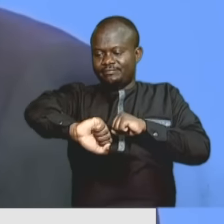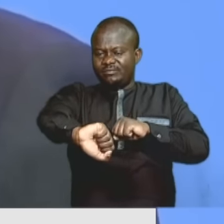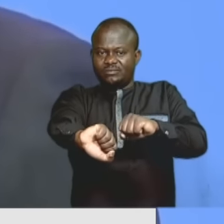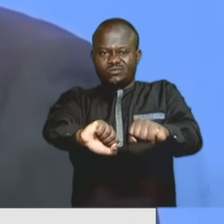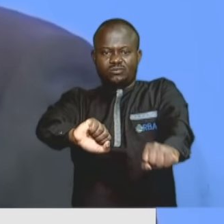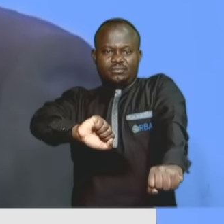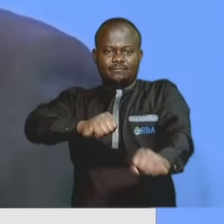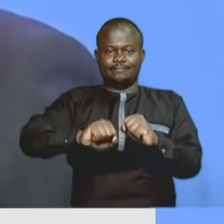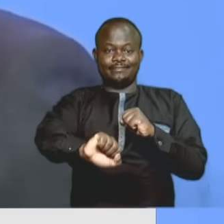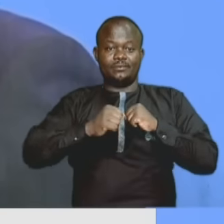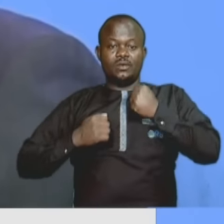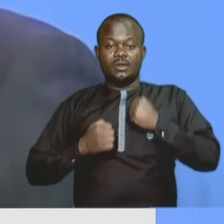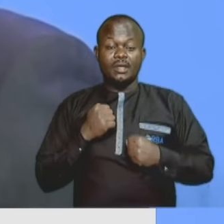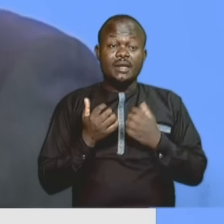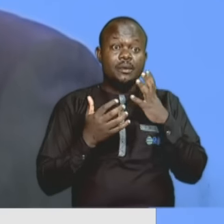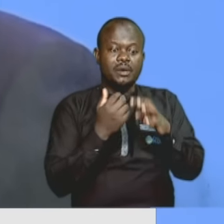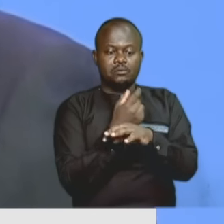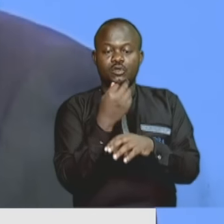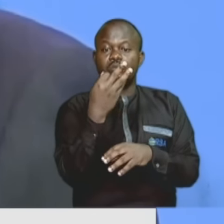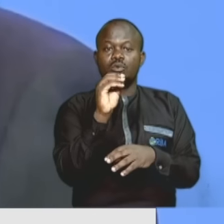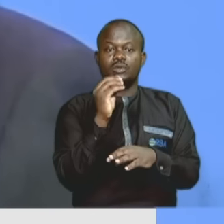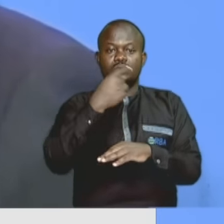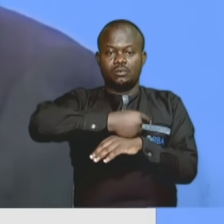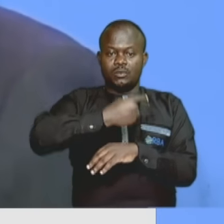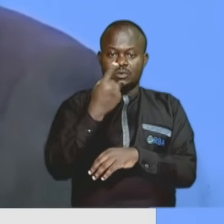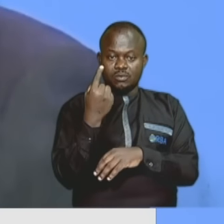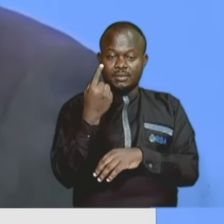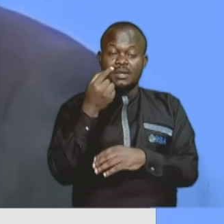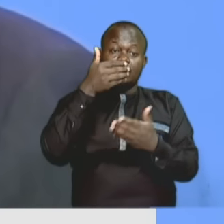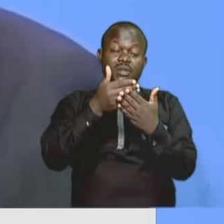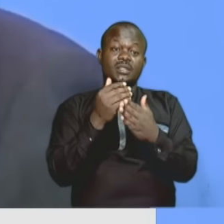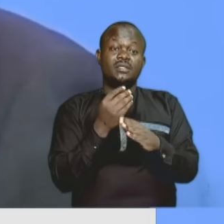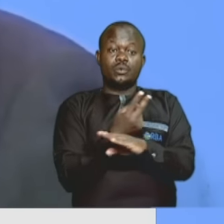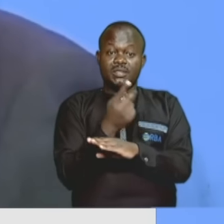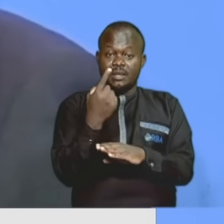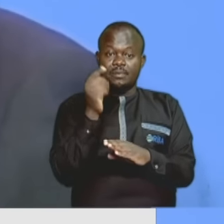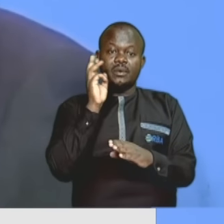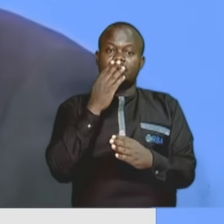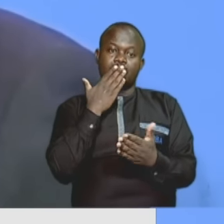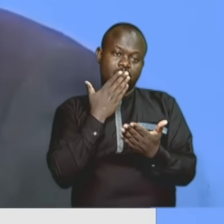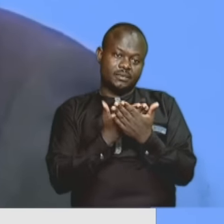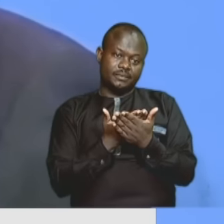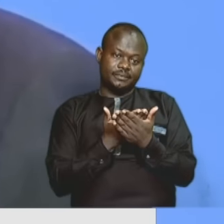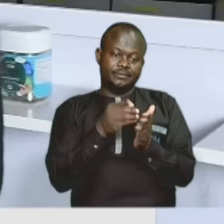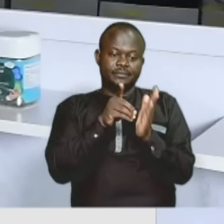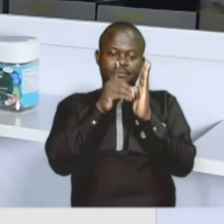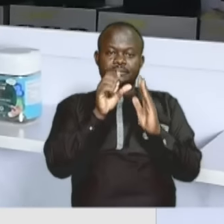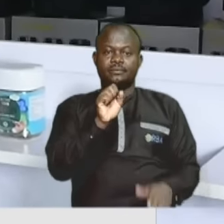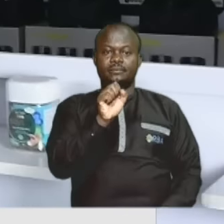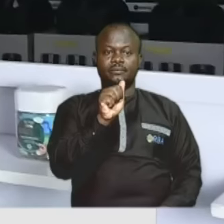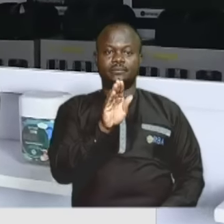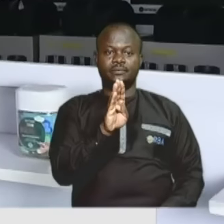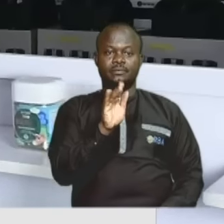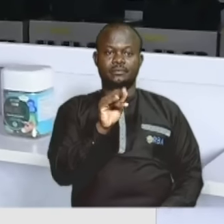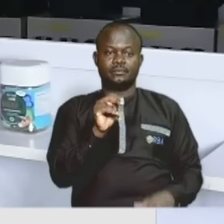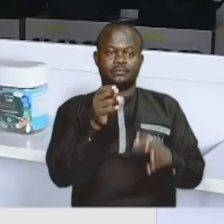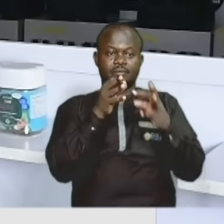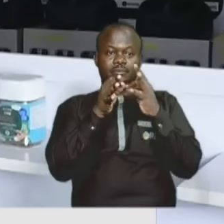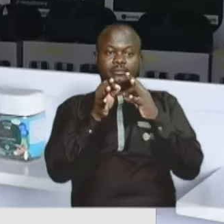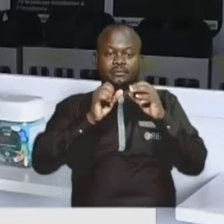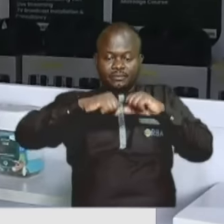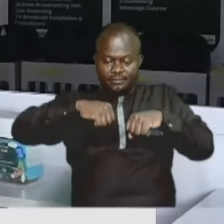nibura iminota 30 ku munsi, ugeza ku isaha byaba ari byiza. Ibi Dr. Sabin Sanzimana avuga byemera